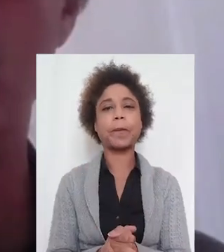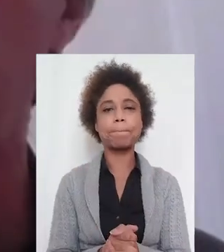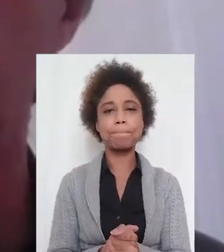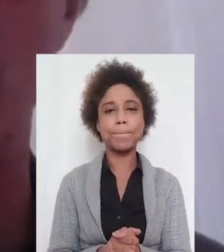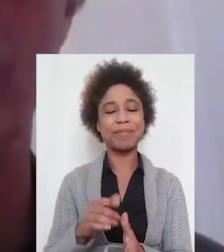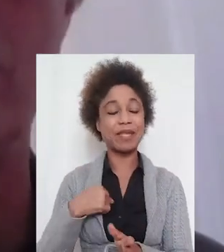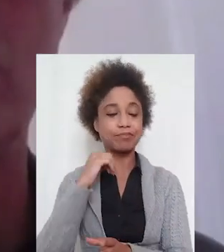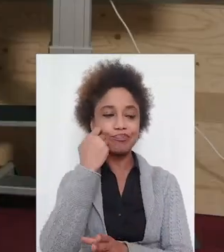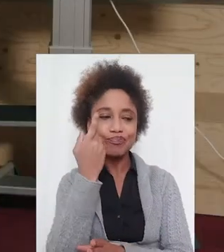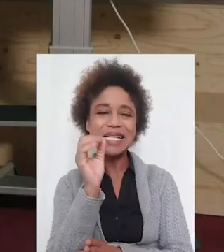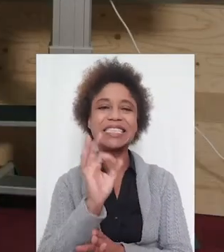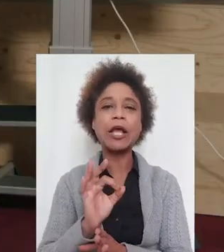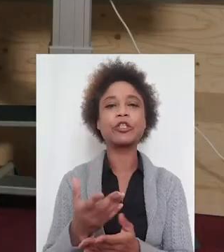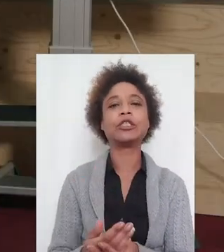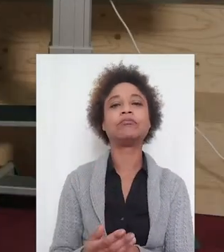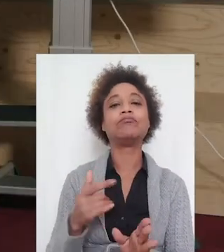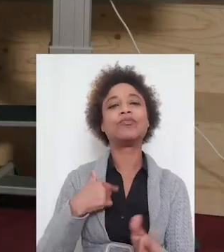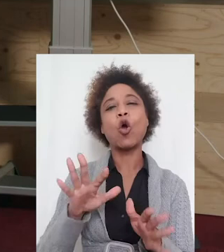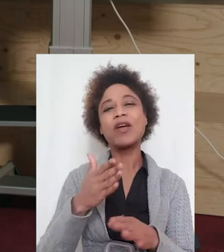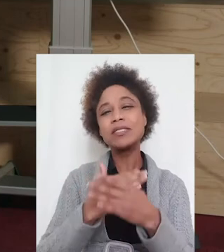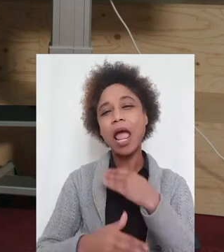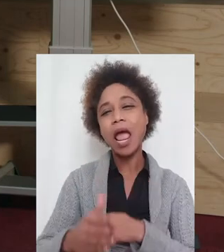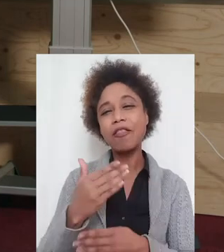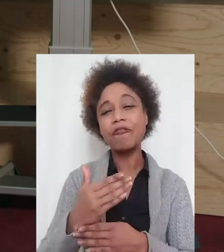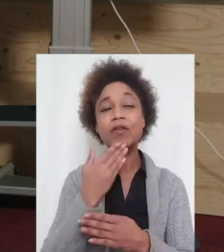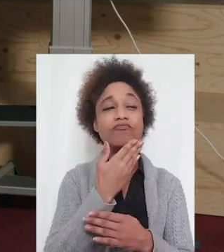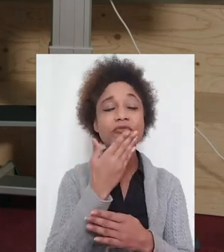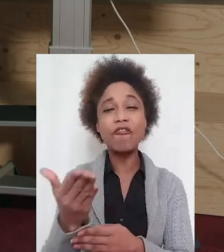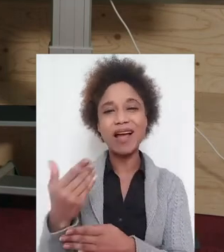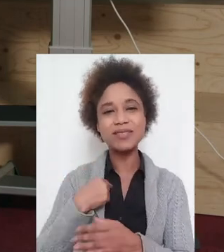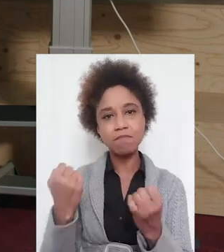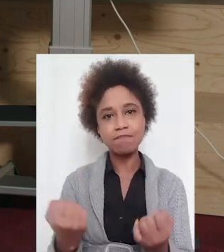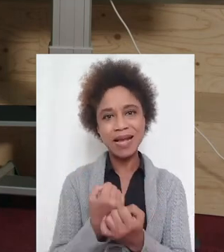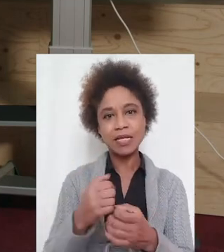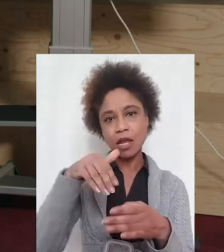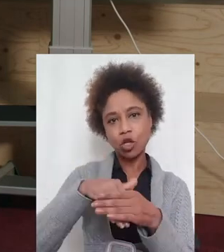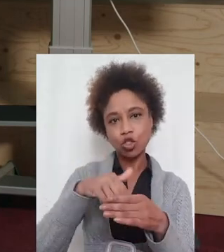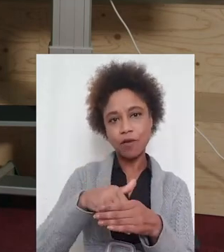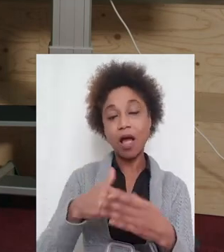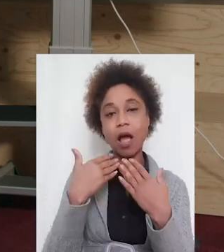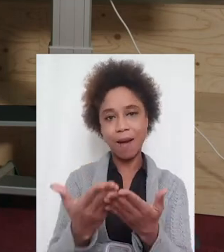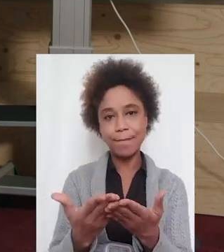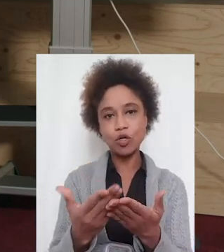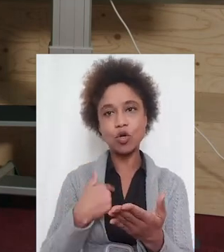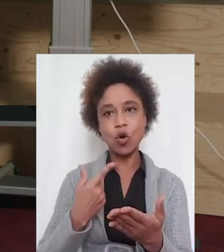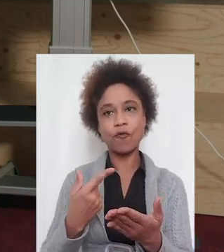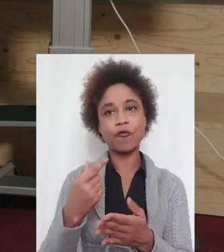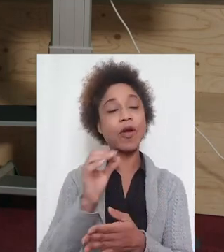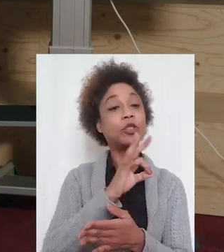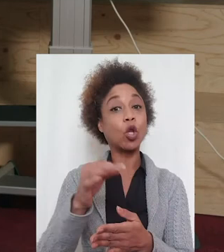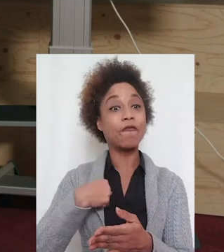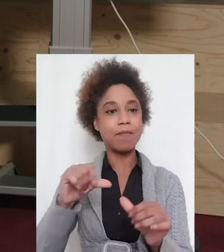Nog enkele cijfers. Ongeveer de helft van de ondervraagden is bezig met inclusiever aanbod en de scholing van